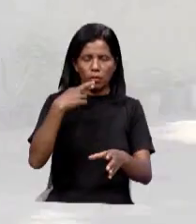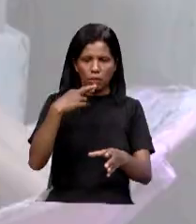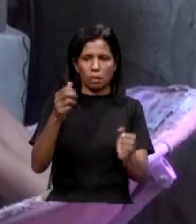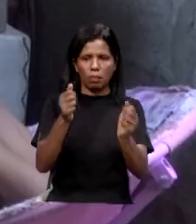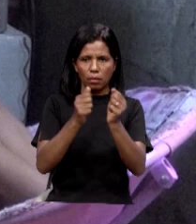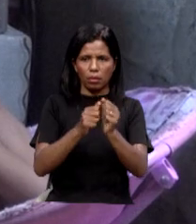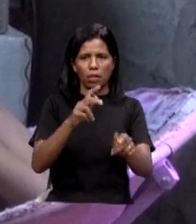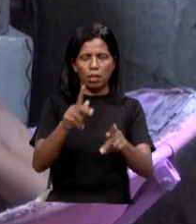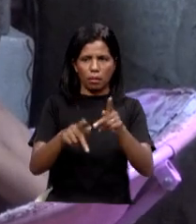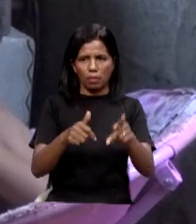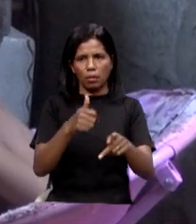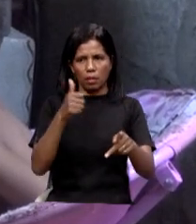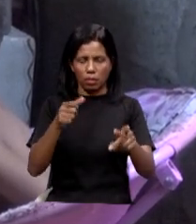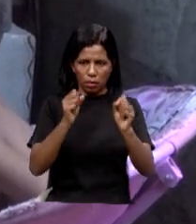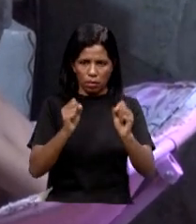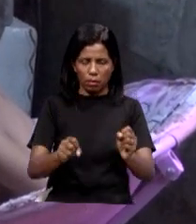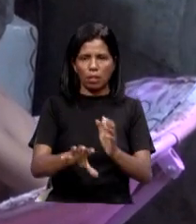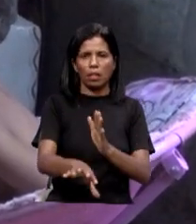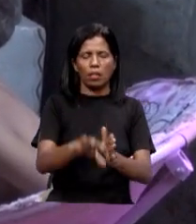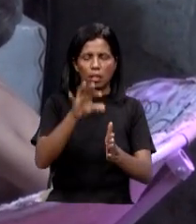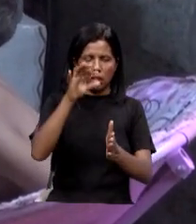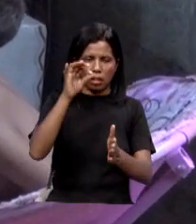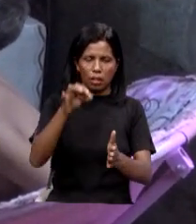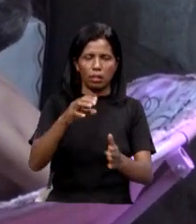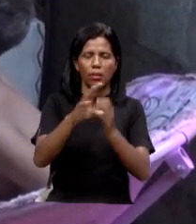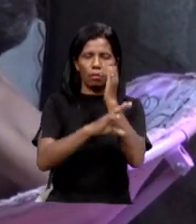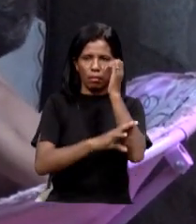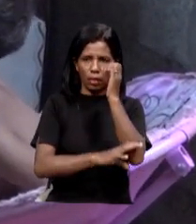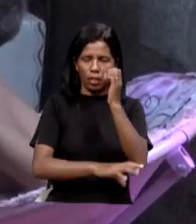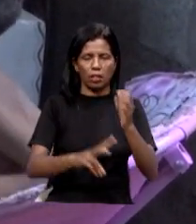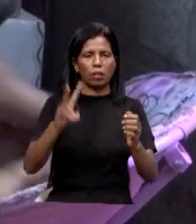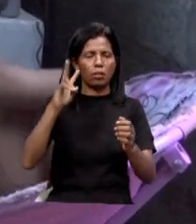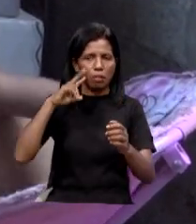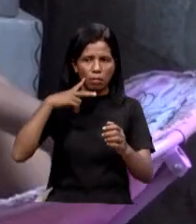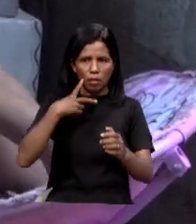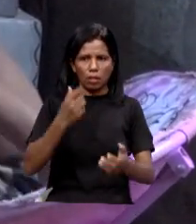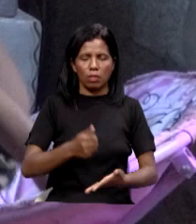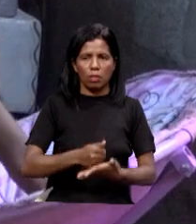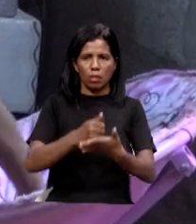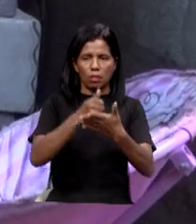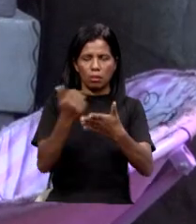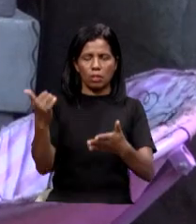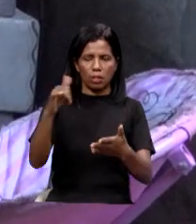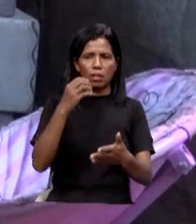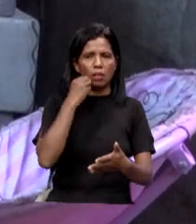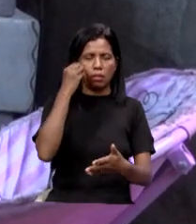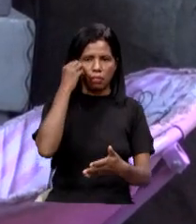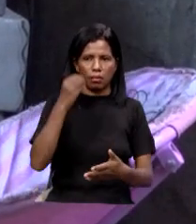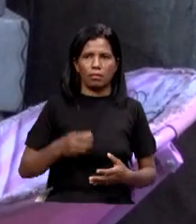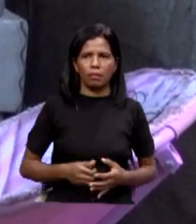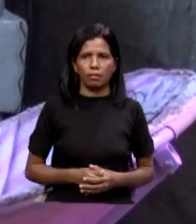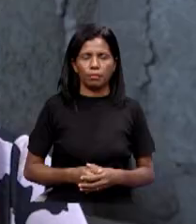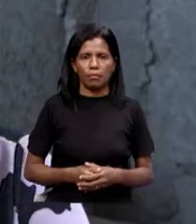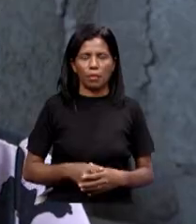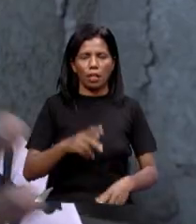na imbarai ho di bele heta netik batar no moro tahan atu sustenta umalaran hansa